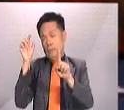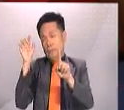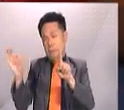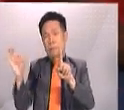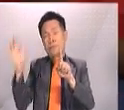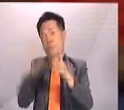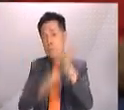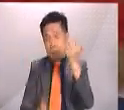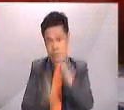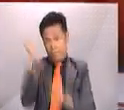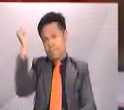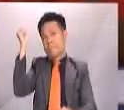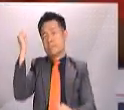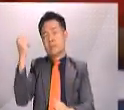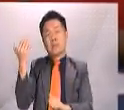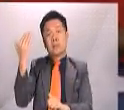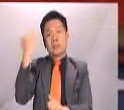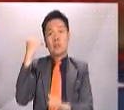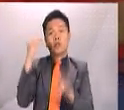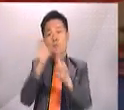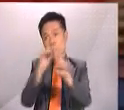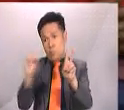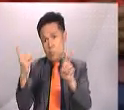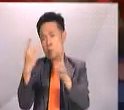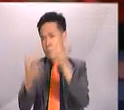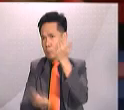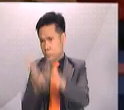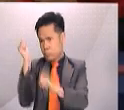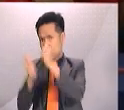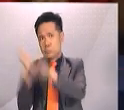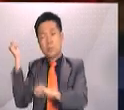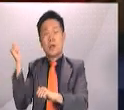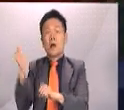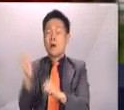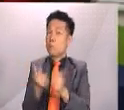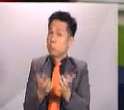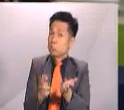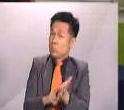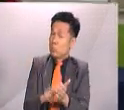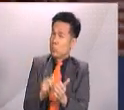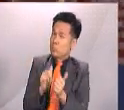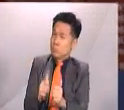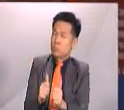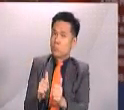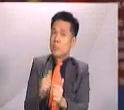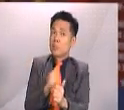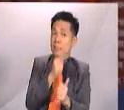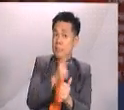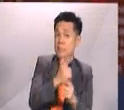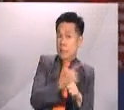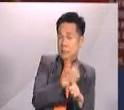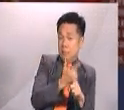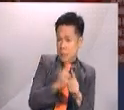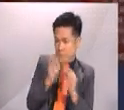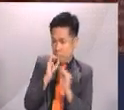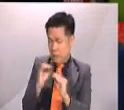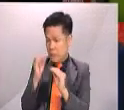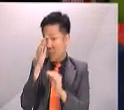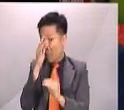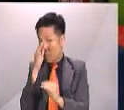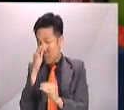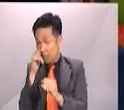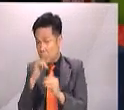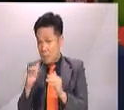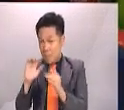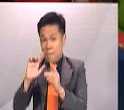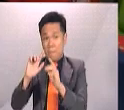Terengganu selaku juara Piala Malaysia pada 2001. Rekod paling membanggakan buat Mazan ialah ketika bersama Melaka apabila berjaya membawa